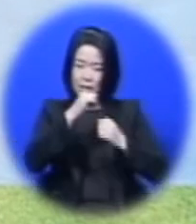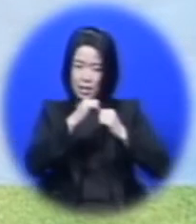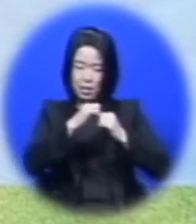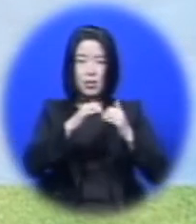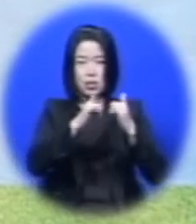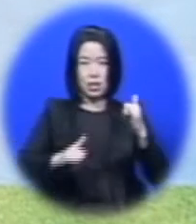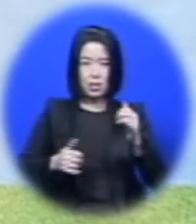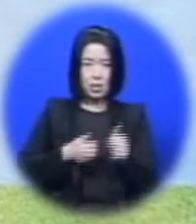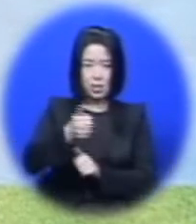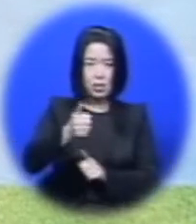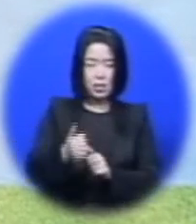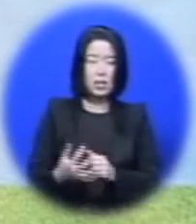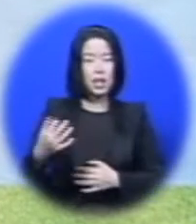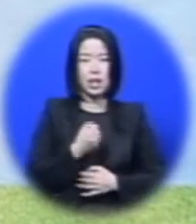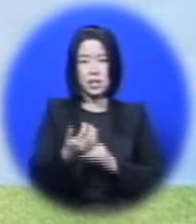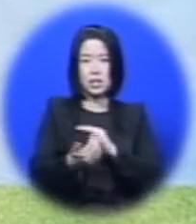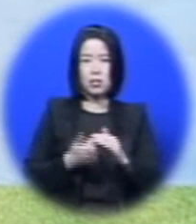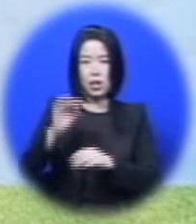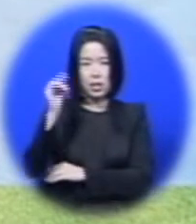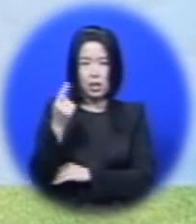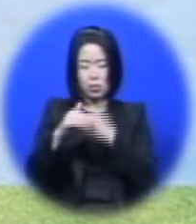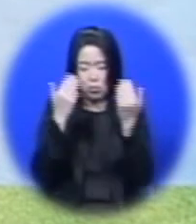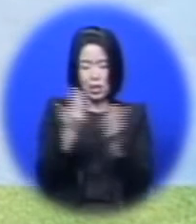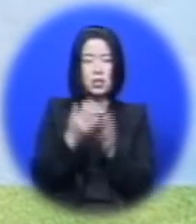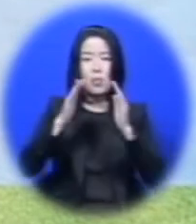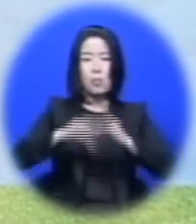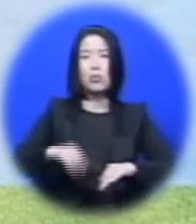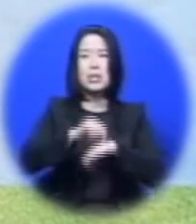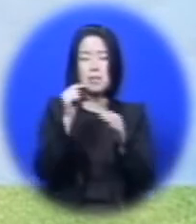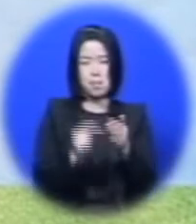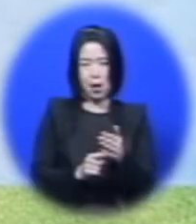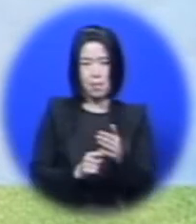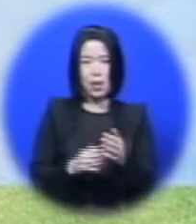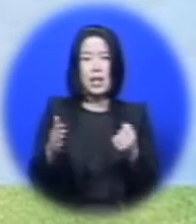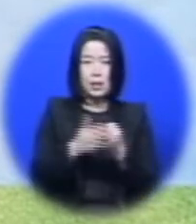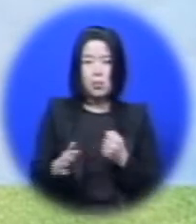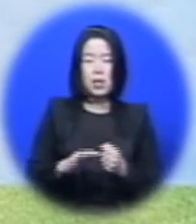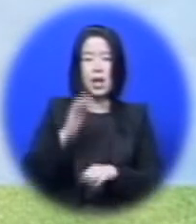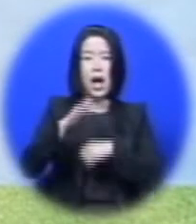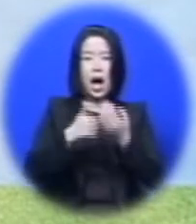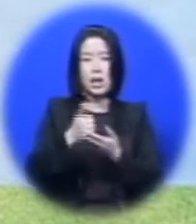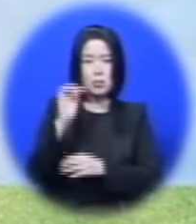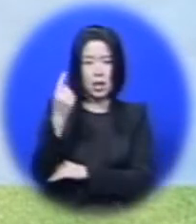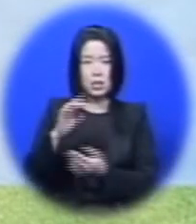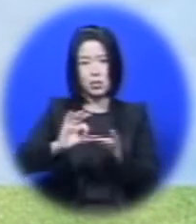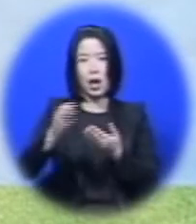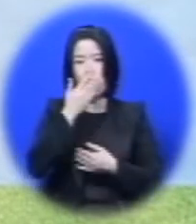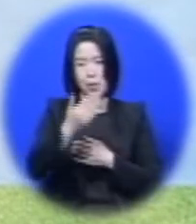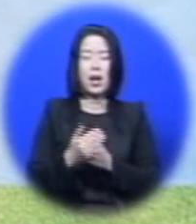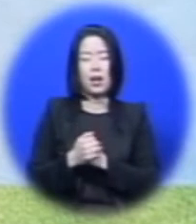전에 다윗은 완전히 무너진 심정이었습니다. 그랬기 때문에 하나님이 다윗을 쓰실 수가